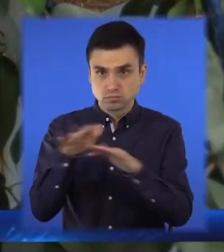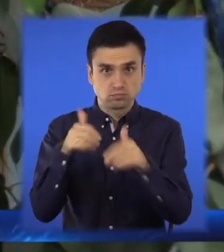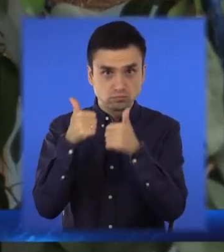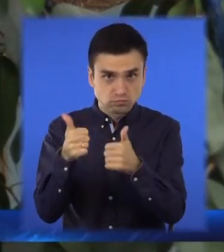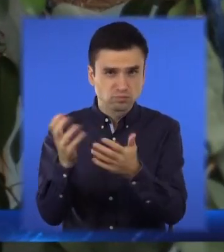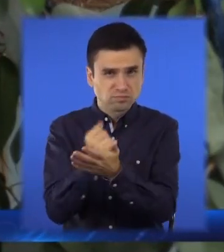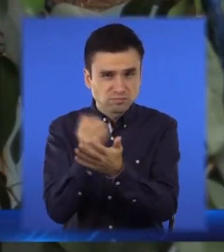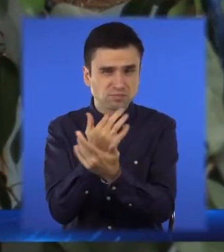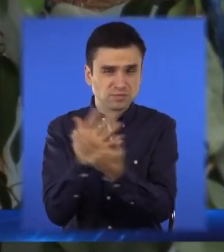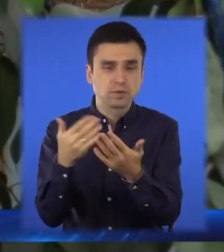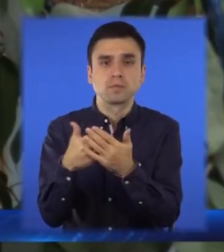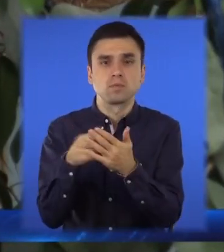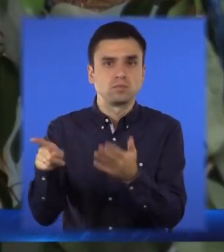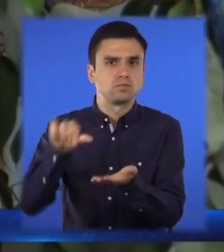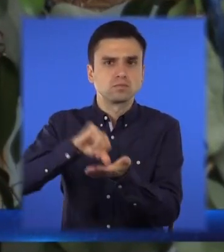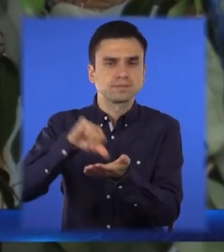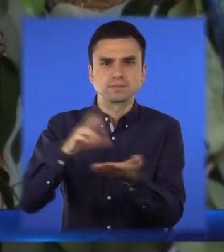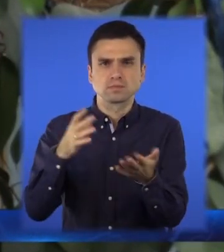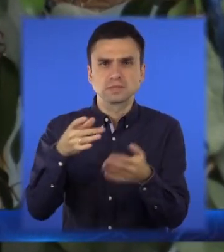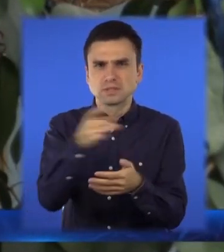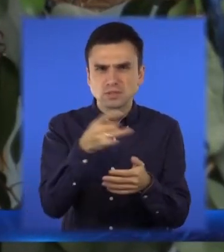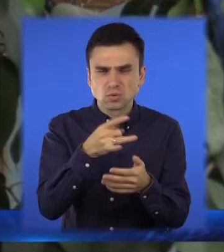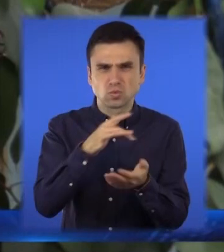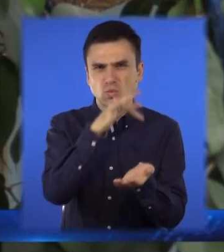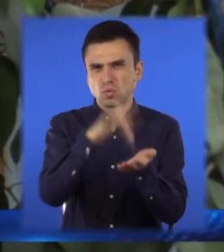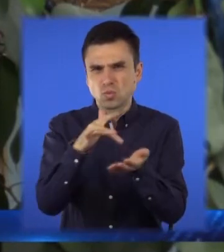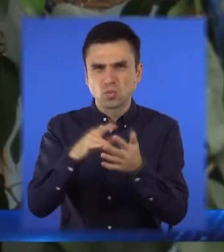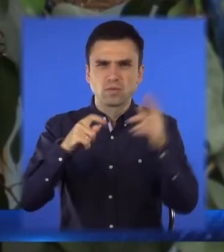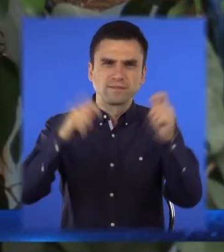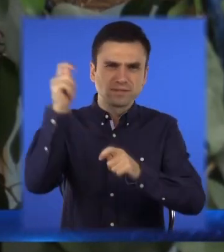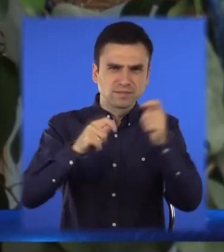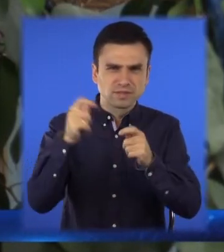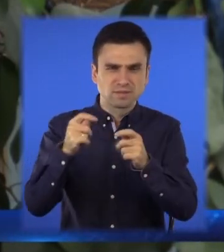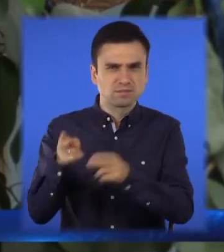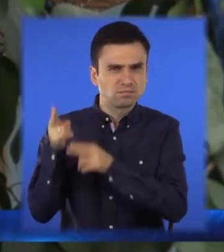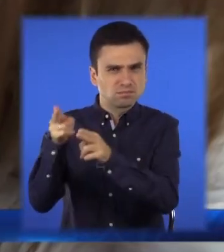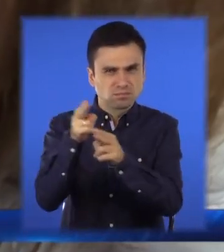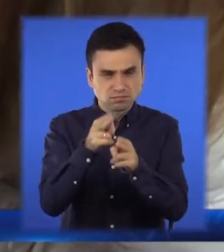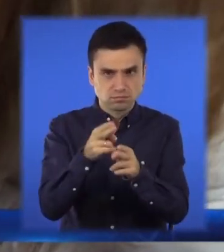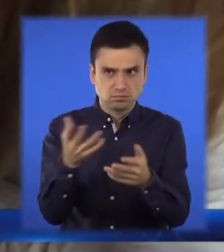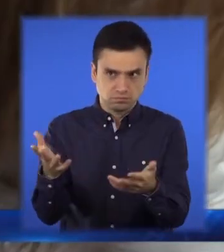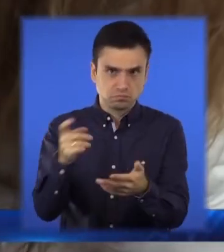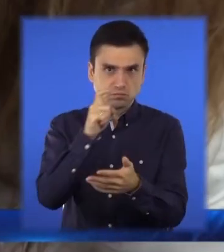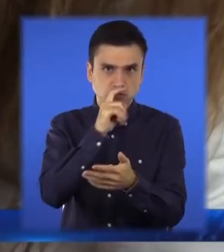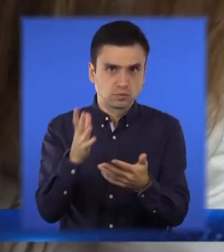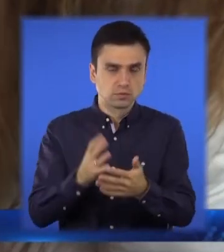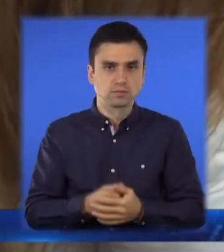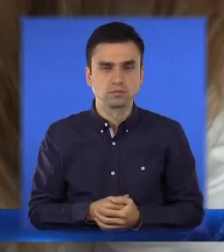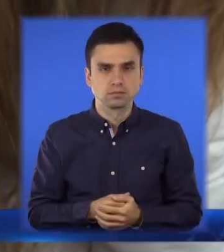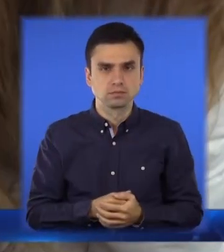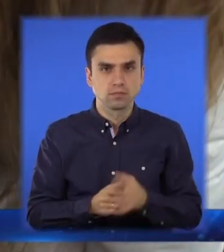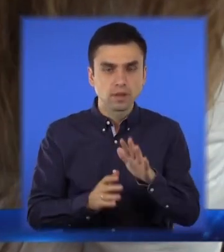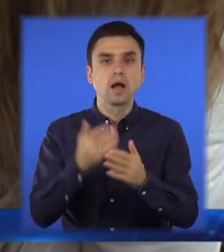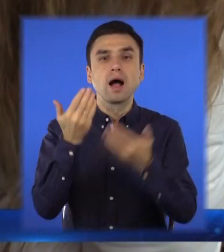частим учасником районних заходів, міських, є переможцем багатьох фестивалів різних рівнів. Та якщо слова свідків